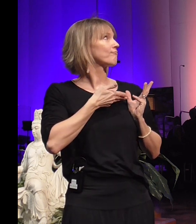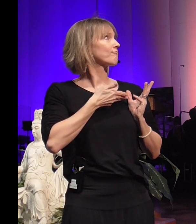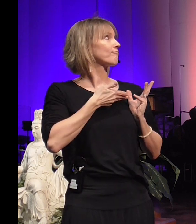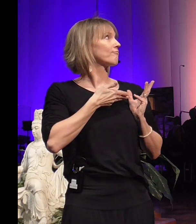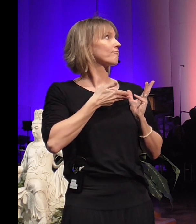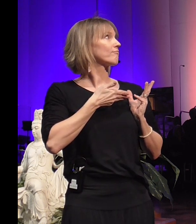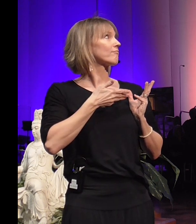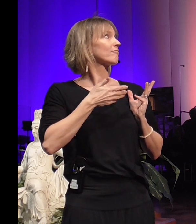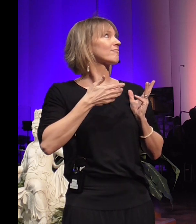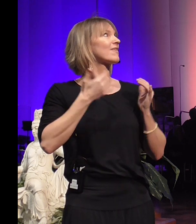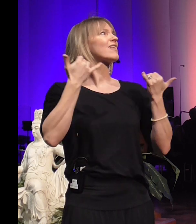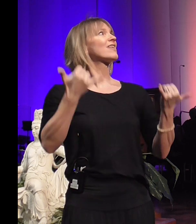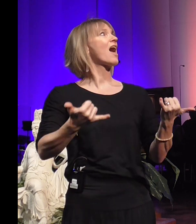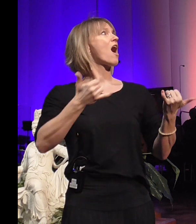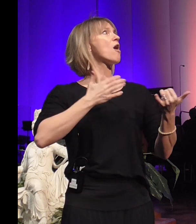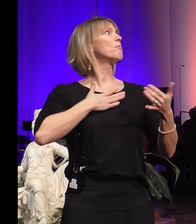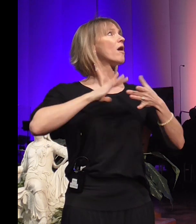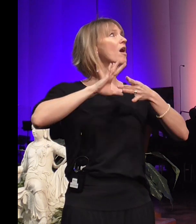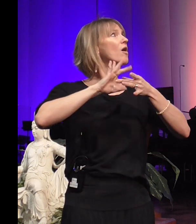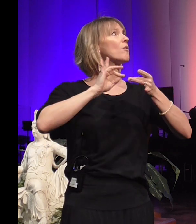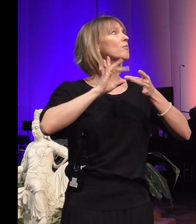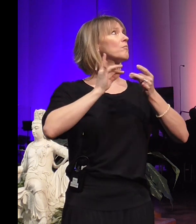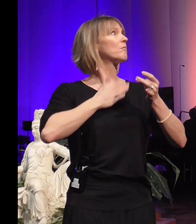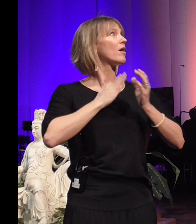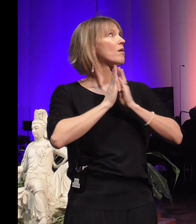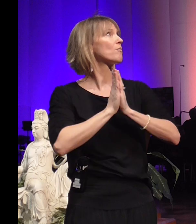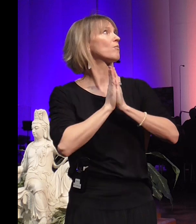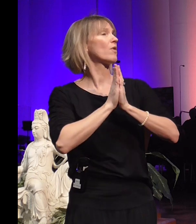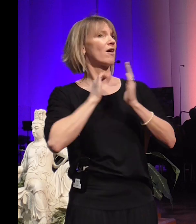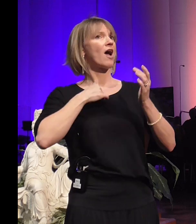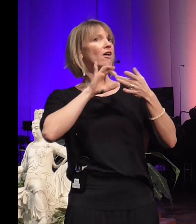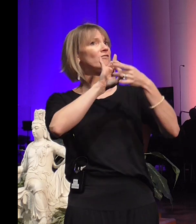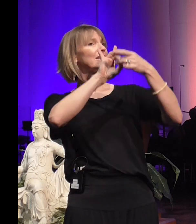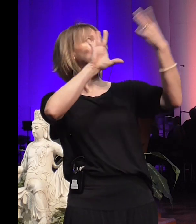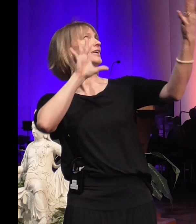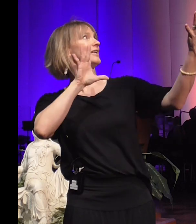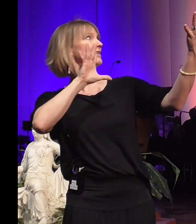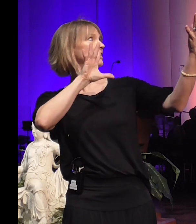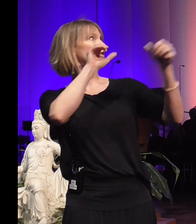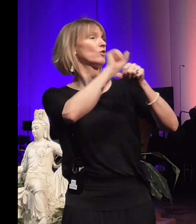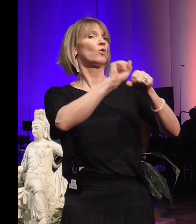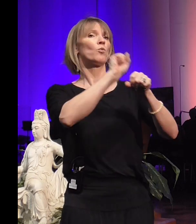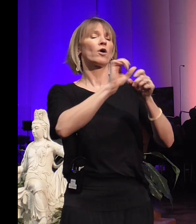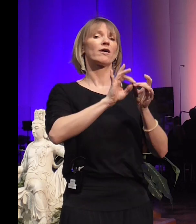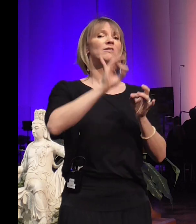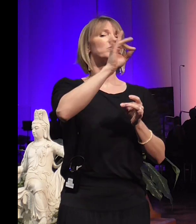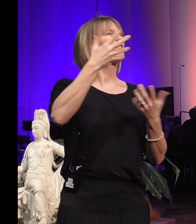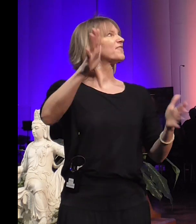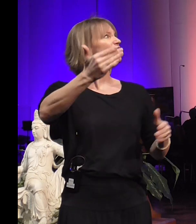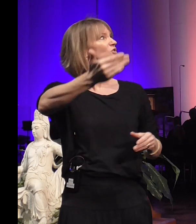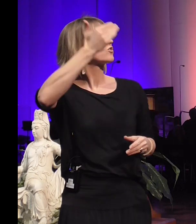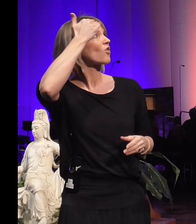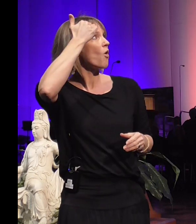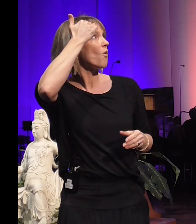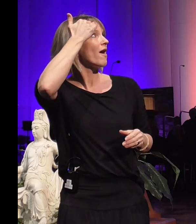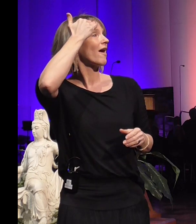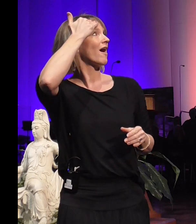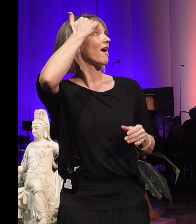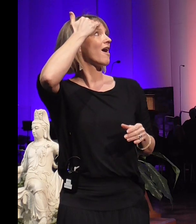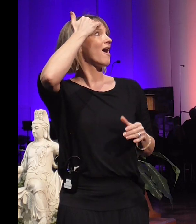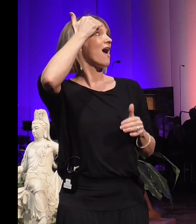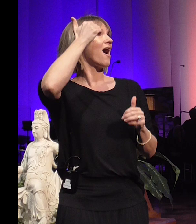зараз я відпускаю свою молитву на роботу Духа, знаючи, що